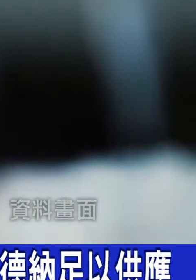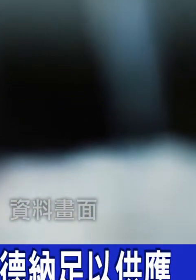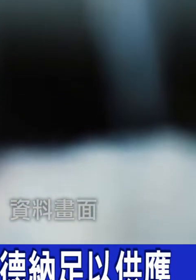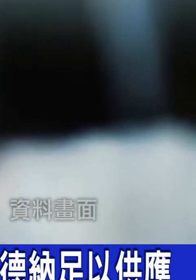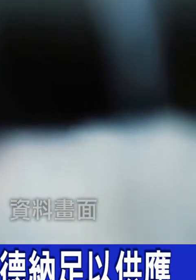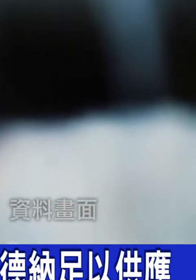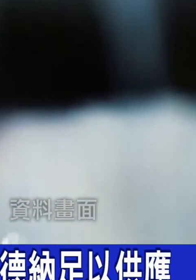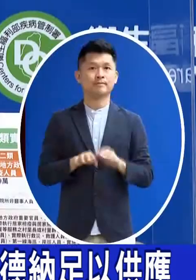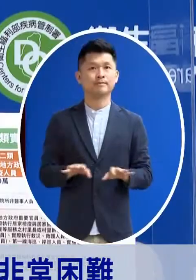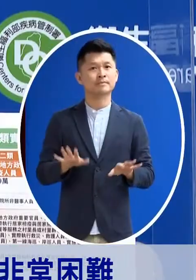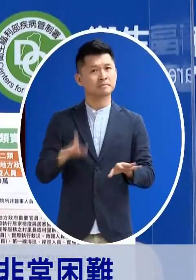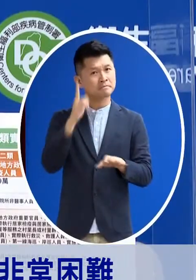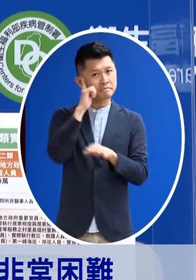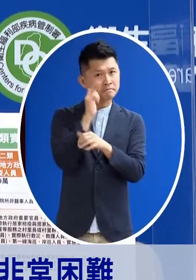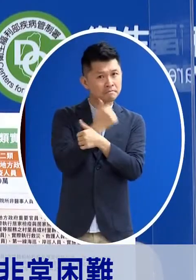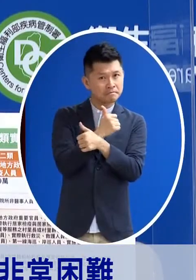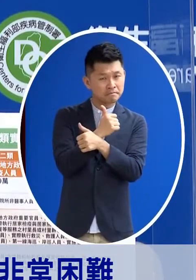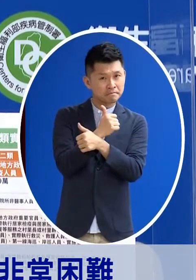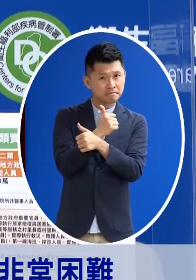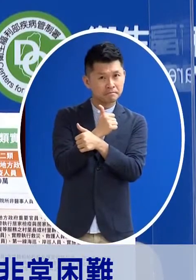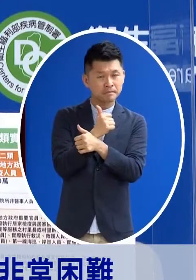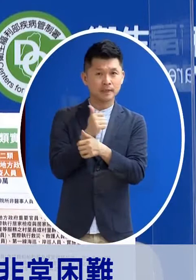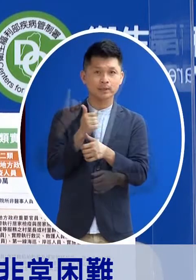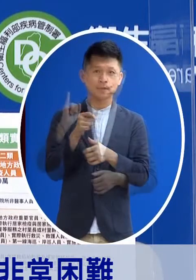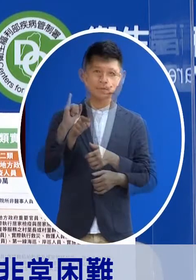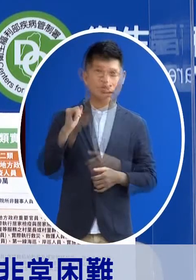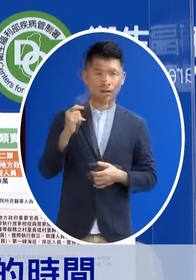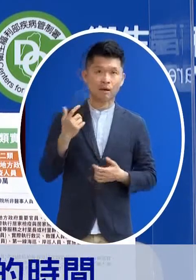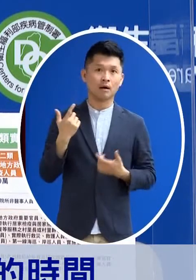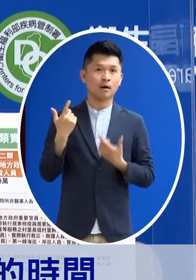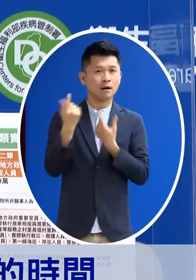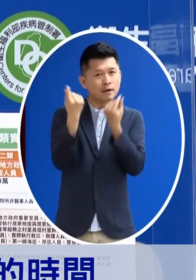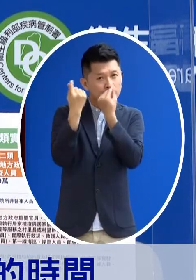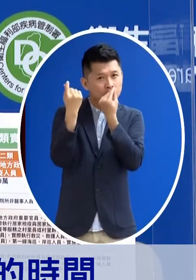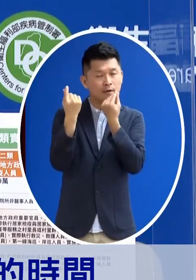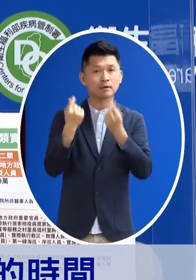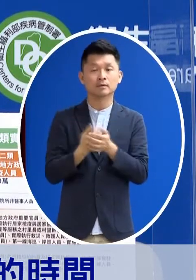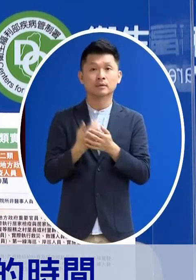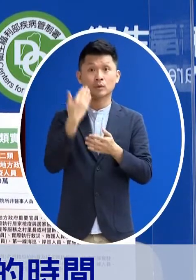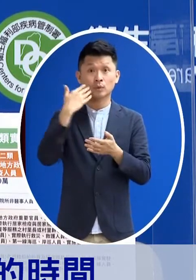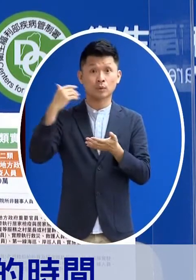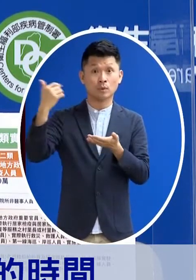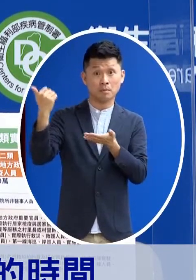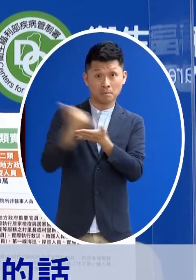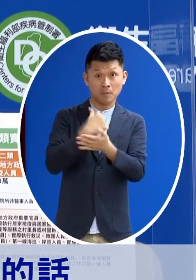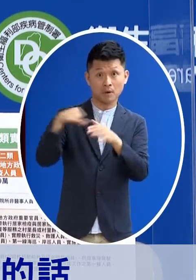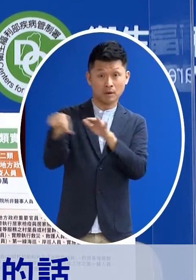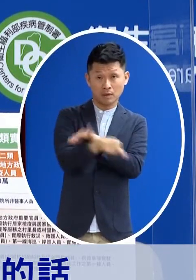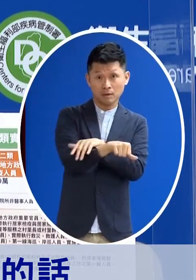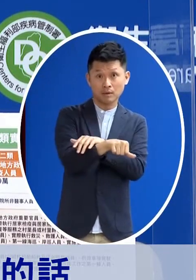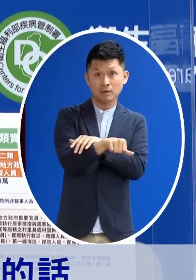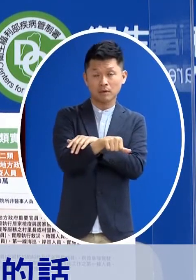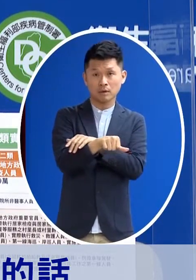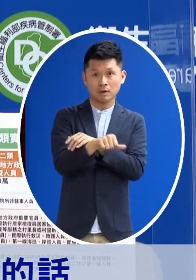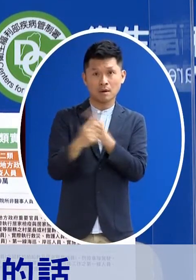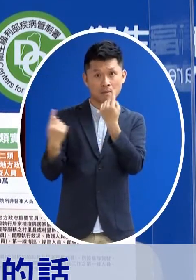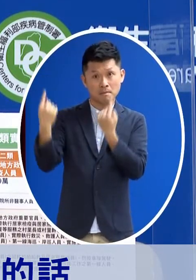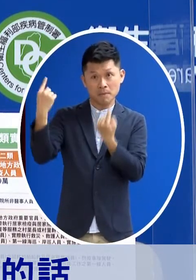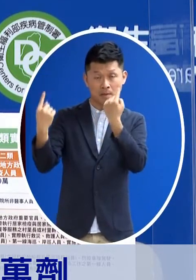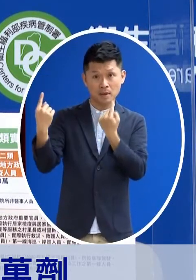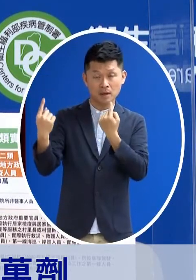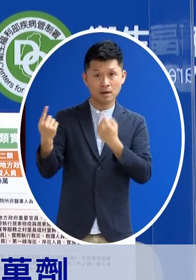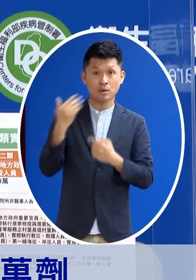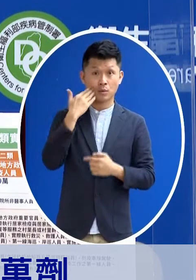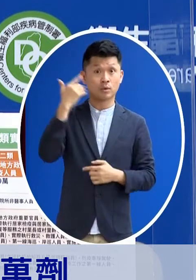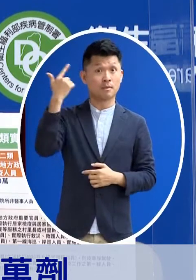时间， 各种考虑当然对我们来讲也非常的困难哈。如果他进来的时间哈比莫德纳疫苗要来晚的话，那